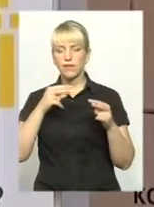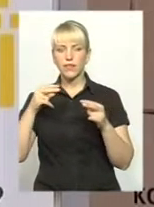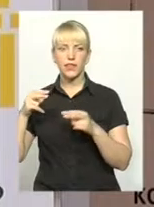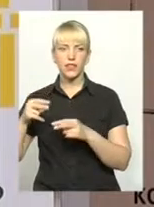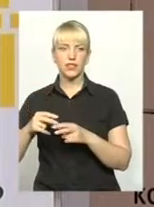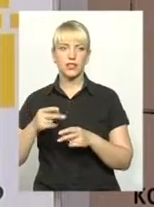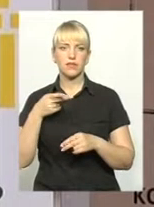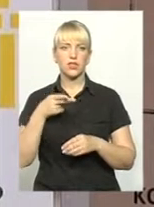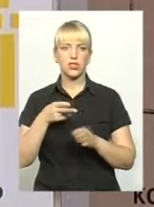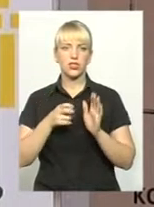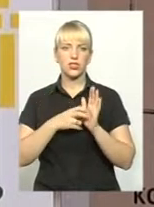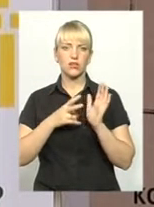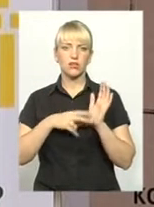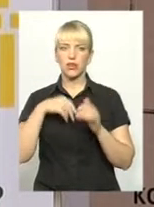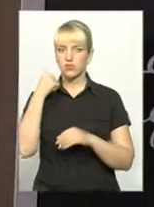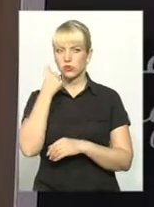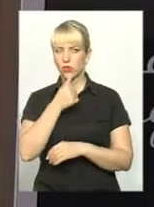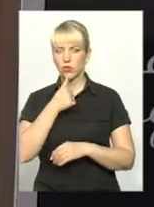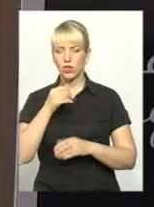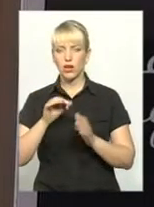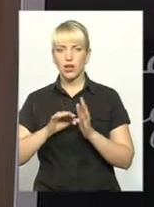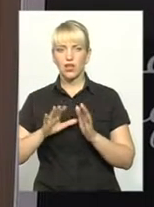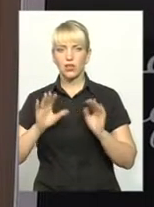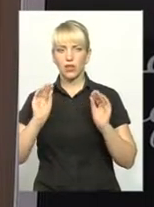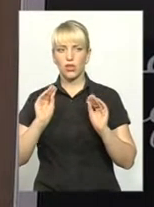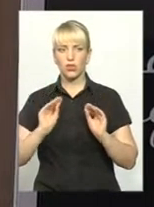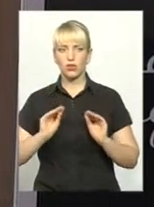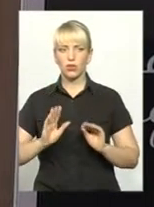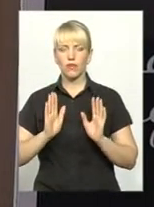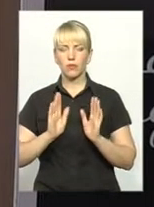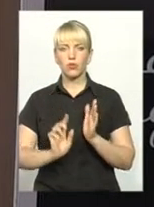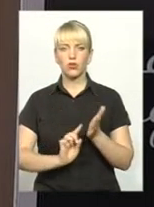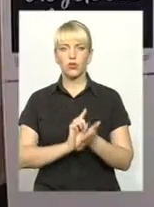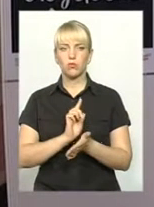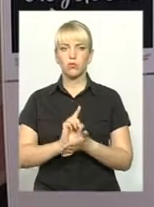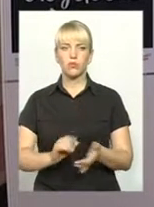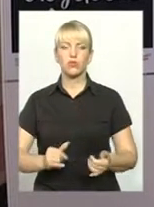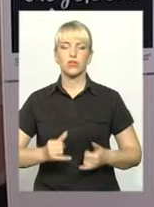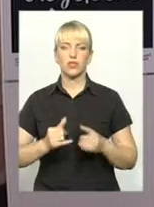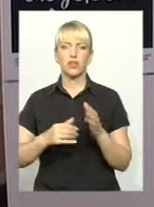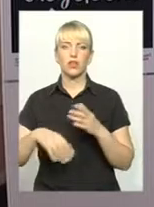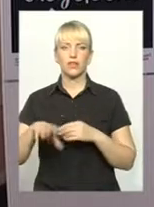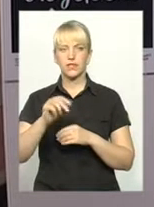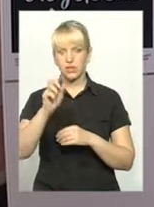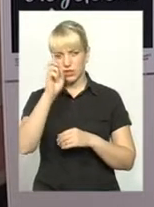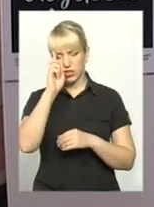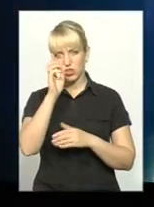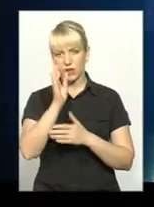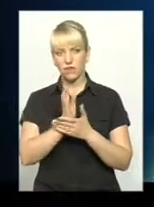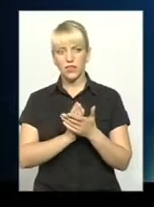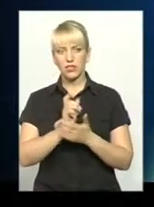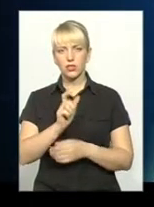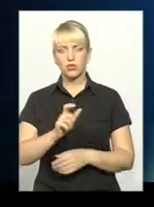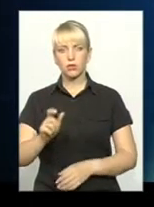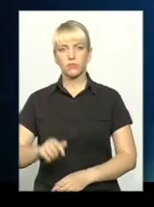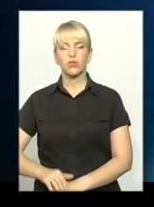А з 2017 року електронне декларування стане обов'язковим для всіх державних службовців.